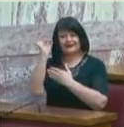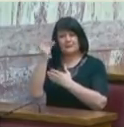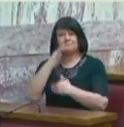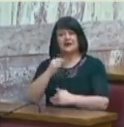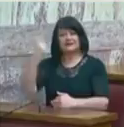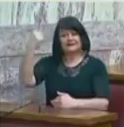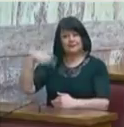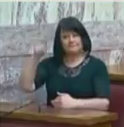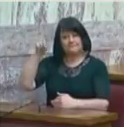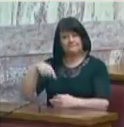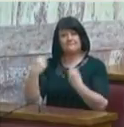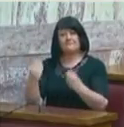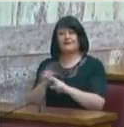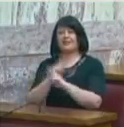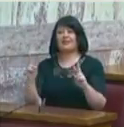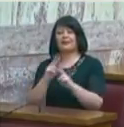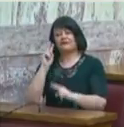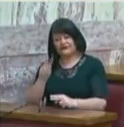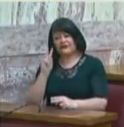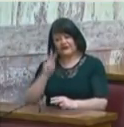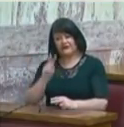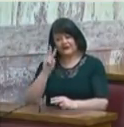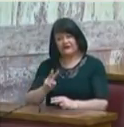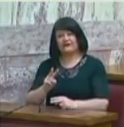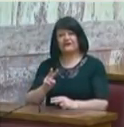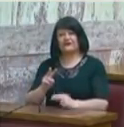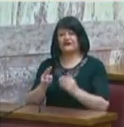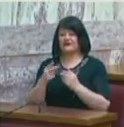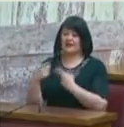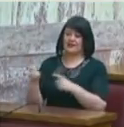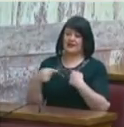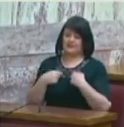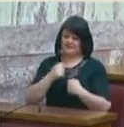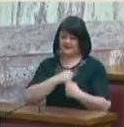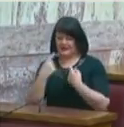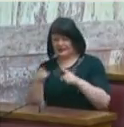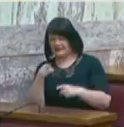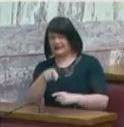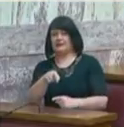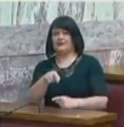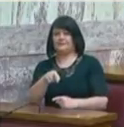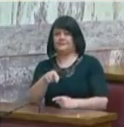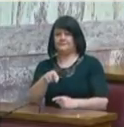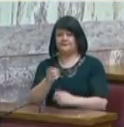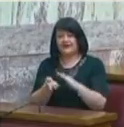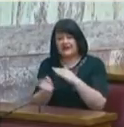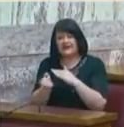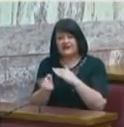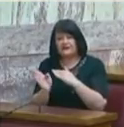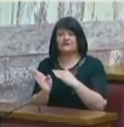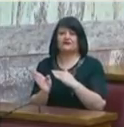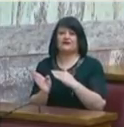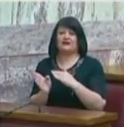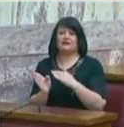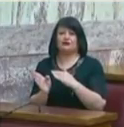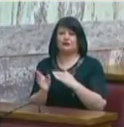τόσο πιο καθαρά θα φαίνονται και οι διαχωριστικές μας γραμμές. Όσο θα απομακρυνόμαστε από τον στενό κορσέ,